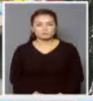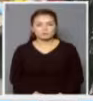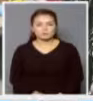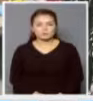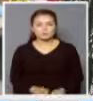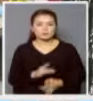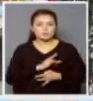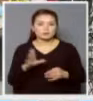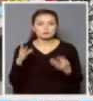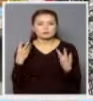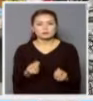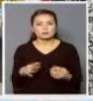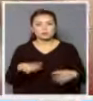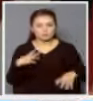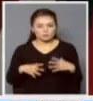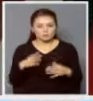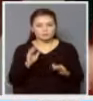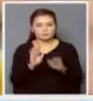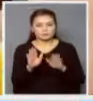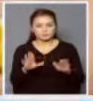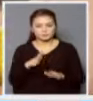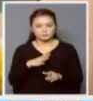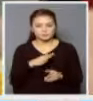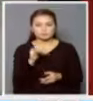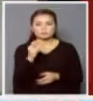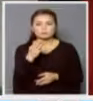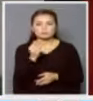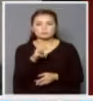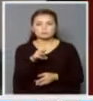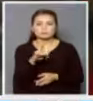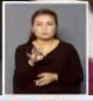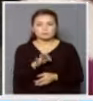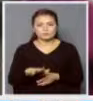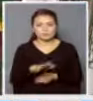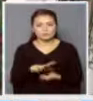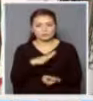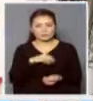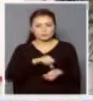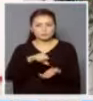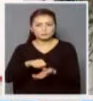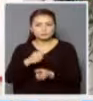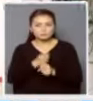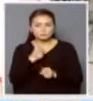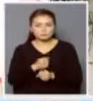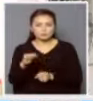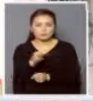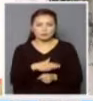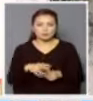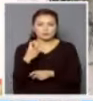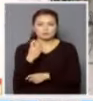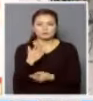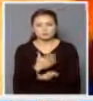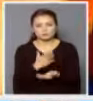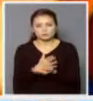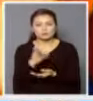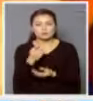В этот праздничный день была подготовлена выставка. В селе Каиршахтинского сельского округа были представлены продукты сельского хозяйства,